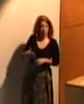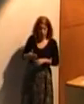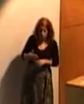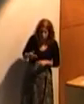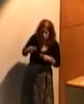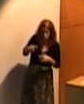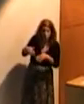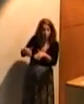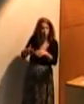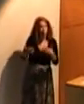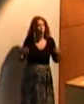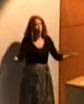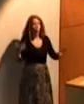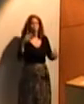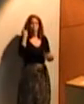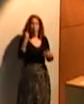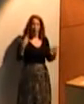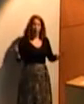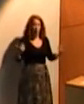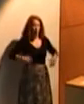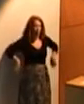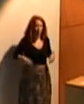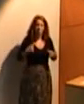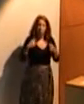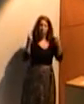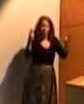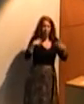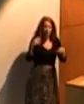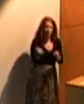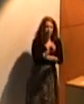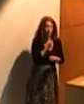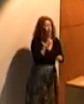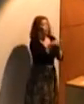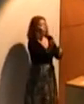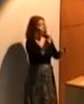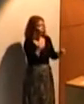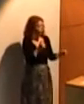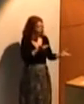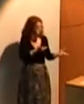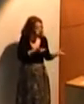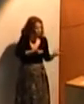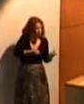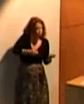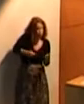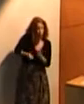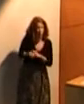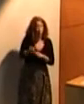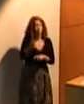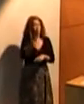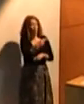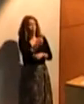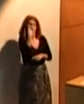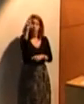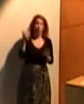certaines puissances on se dit d'accord n'est pas n'importe qui on arrive finalement fêter la nature à lui faire faire des choses qu est la même elle même pas pensé